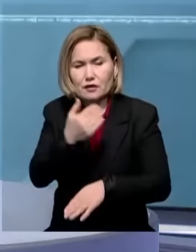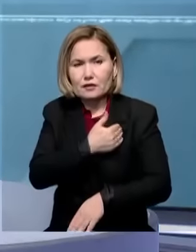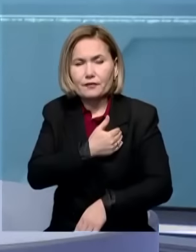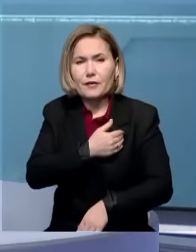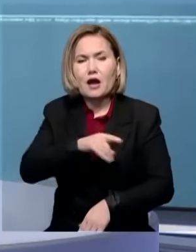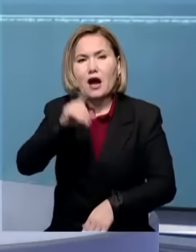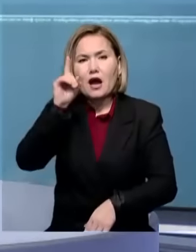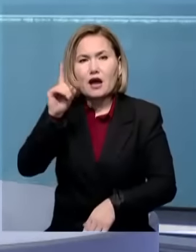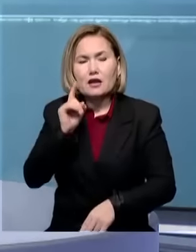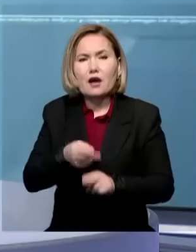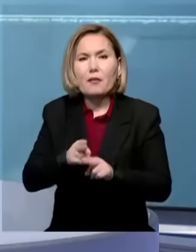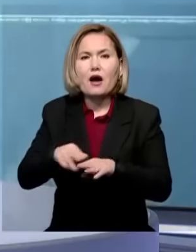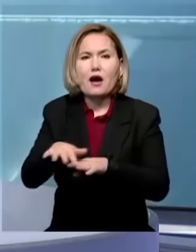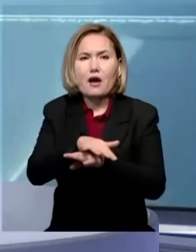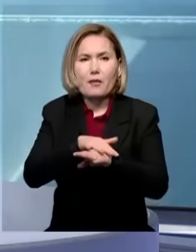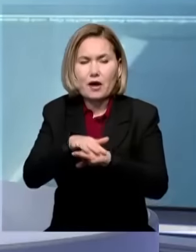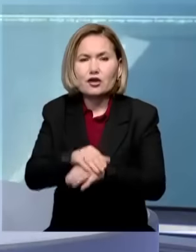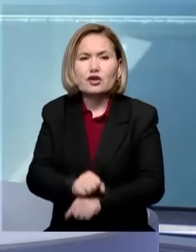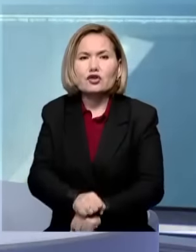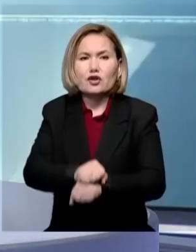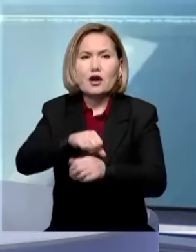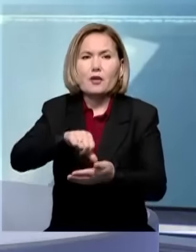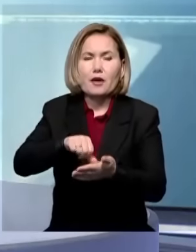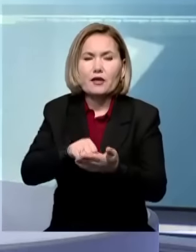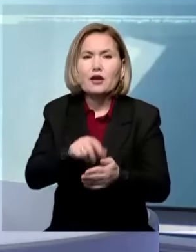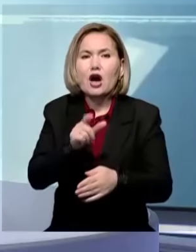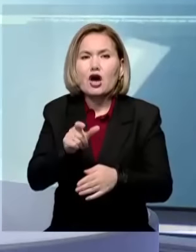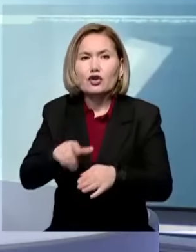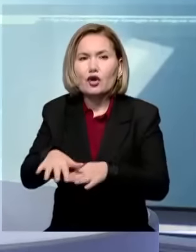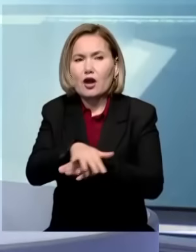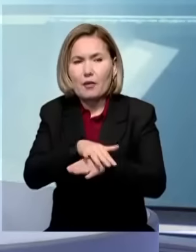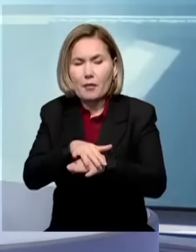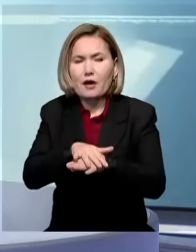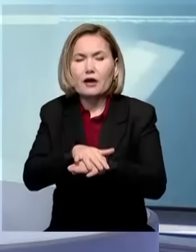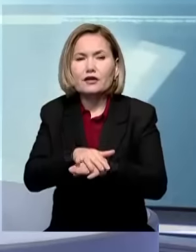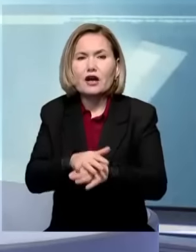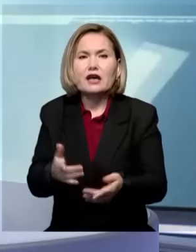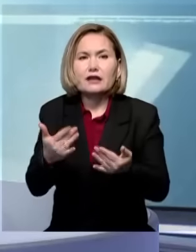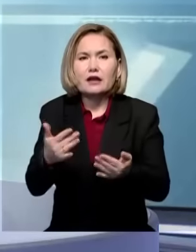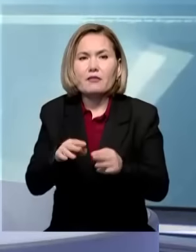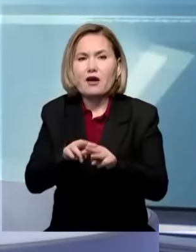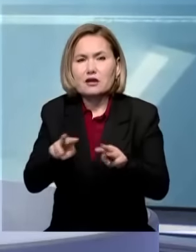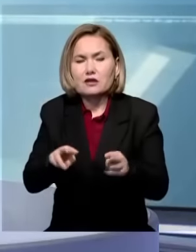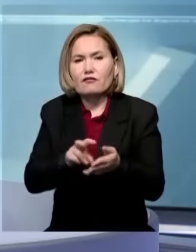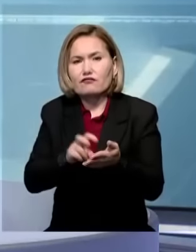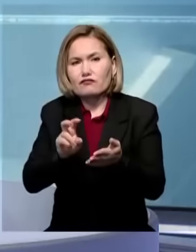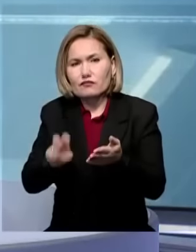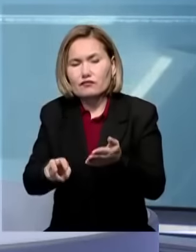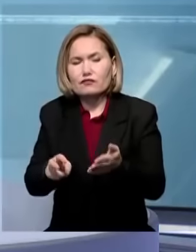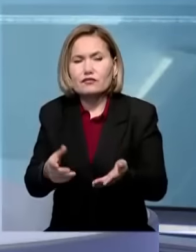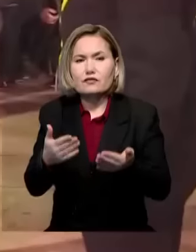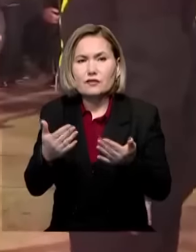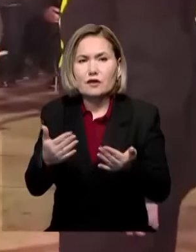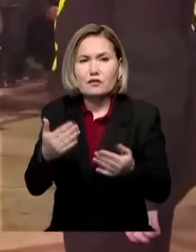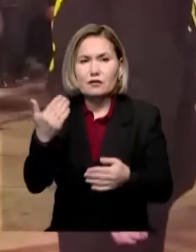Ал Израильде халық тағыда шеруге шықты. Тұрғындар үкіметтің отставкаға кетуін талап етіп жатыр.